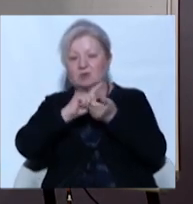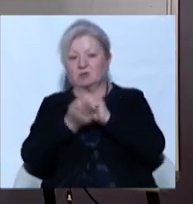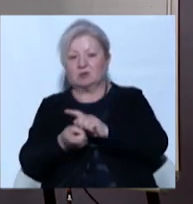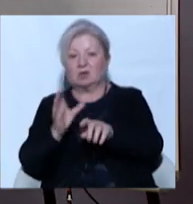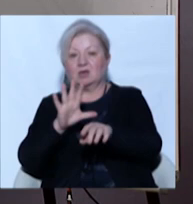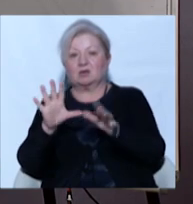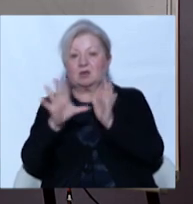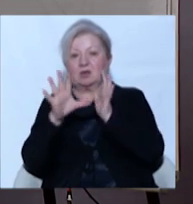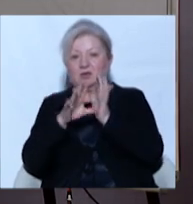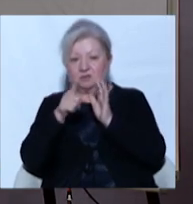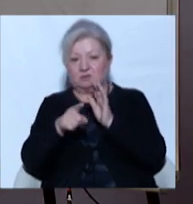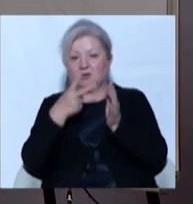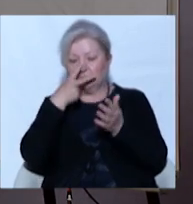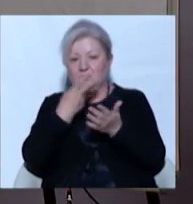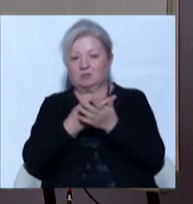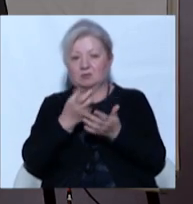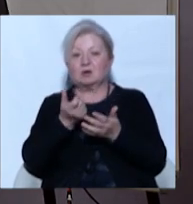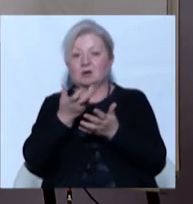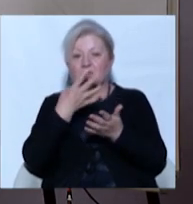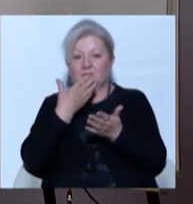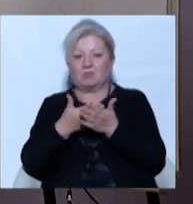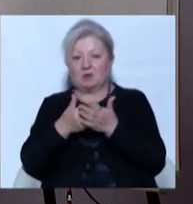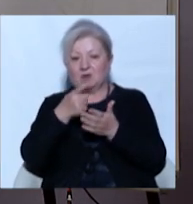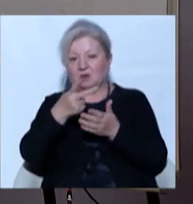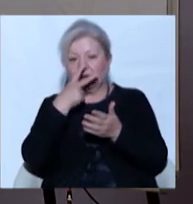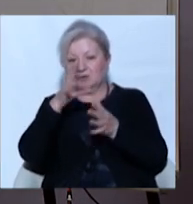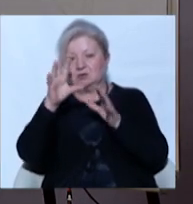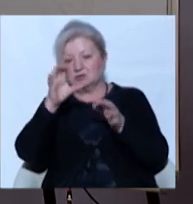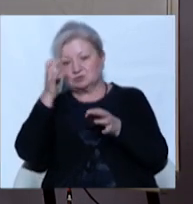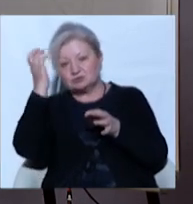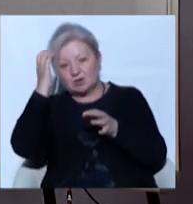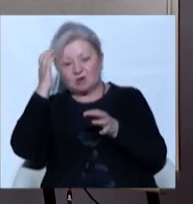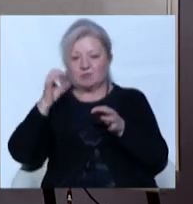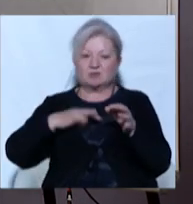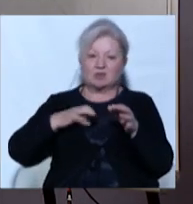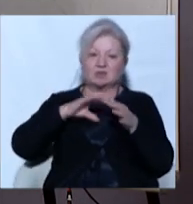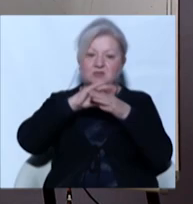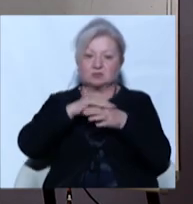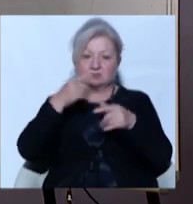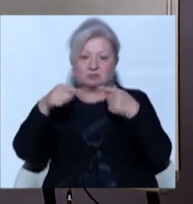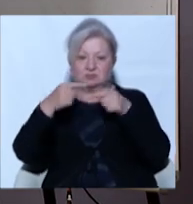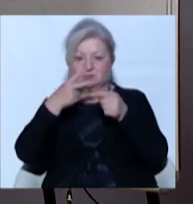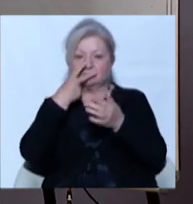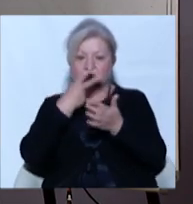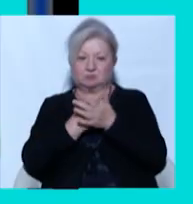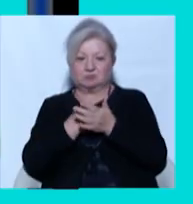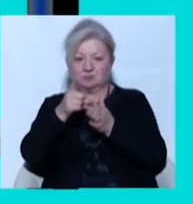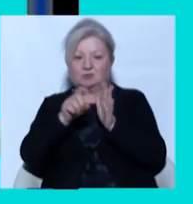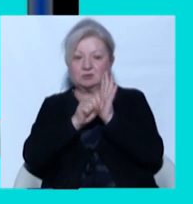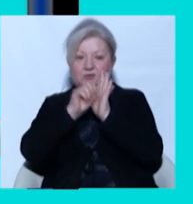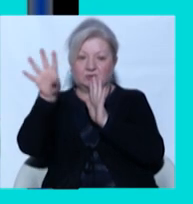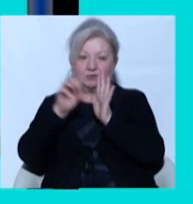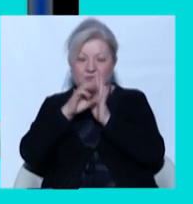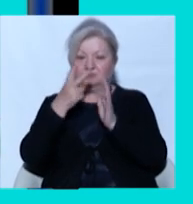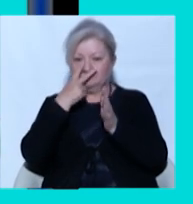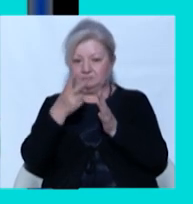ჩვენ მოვიყვანთ ახლა რამდენიმე მაგალითს ამ არეკლასთან დაკავშირებით შავ და თეთრ სხეულ შორის განსხვავებას. მანამდე კიდევ არეკლის